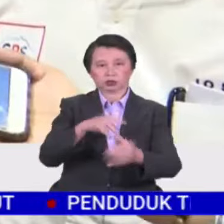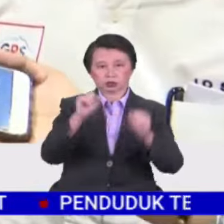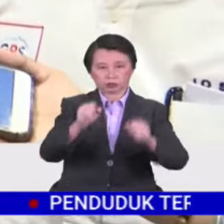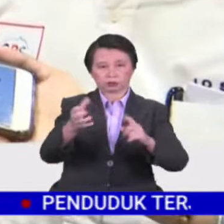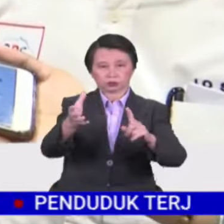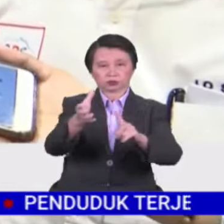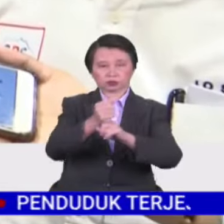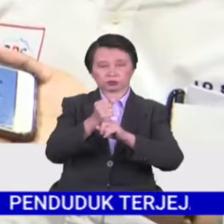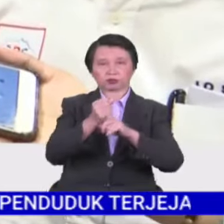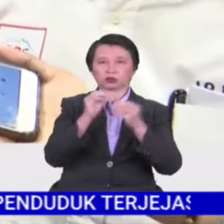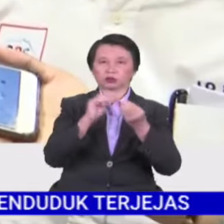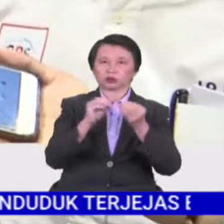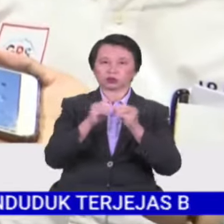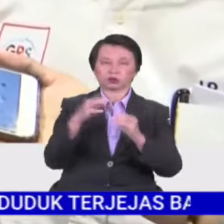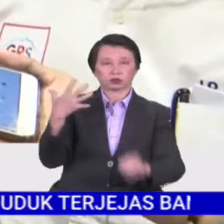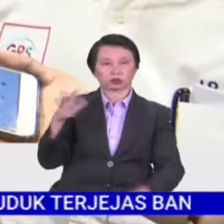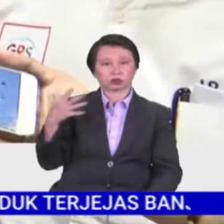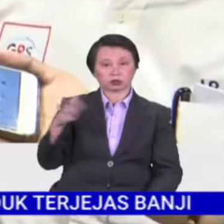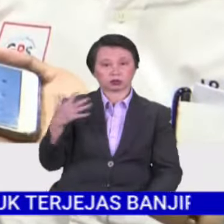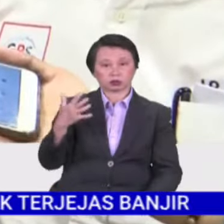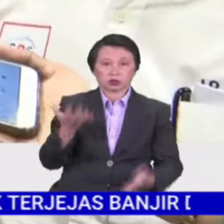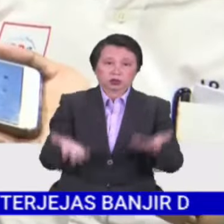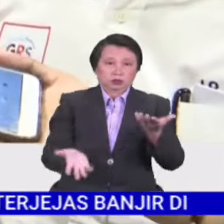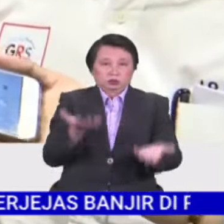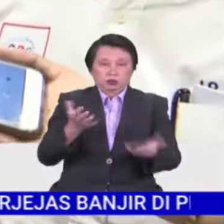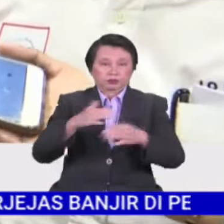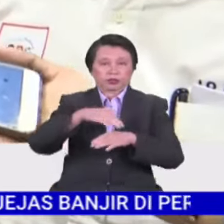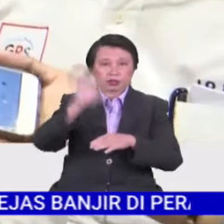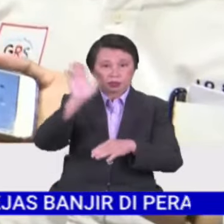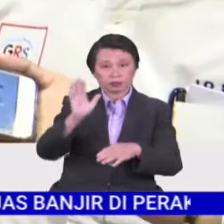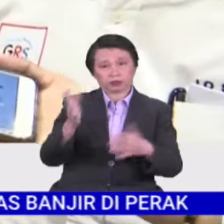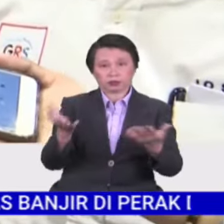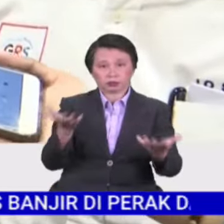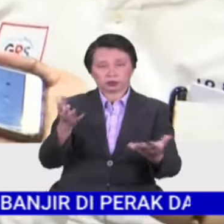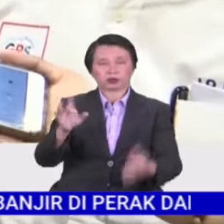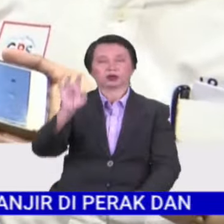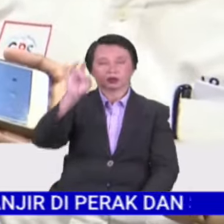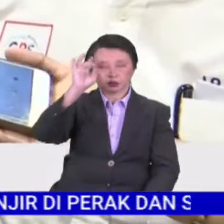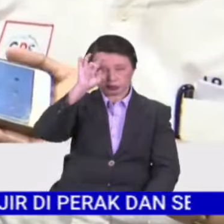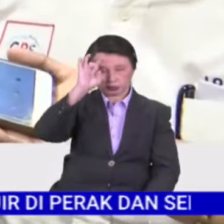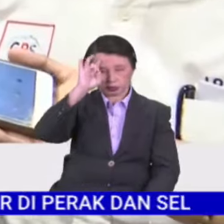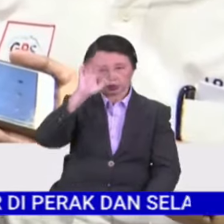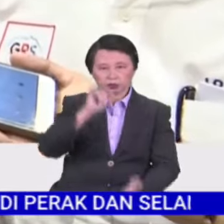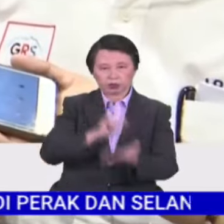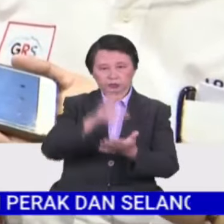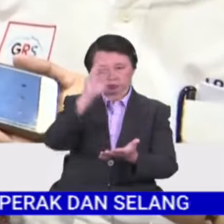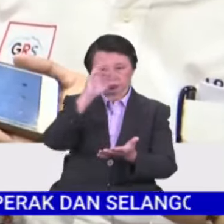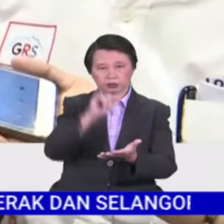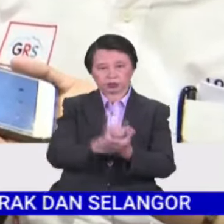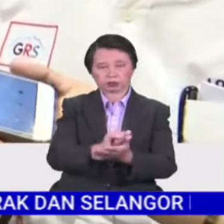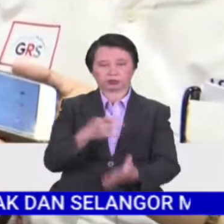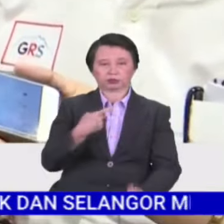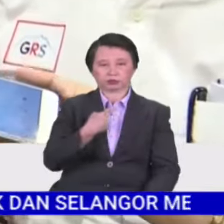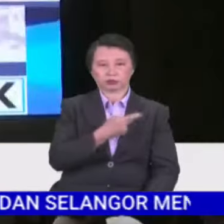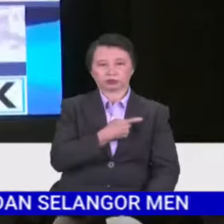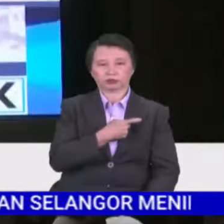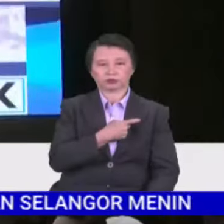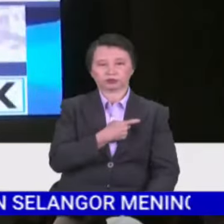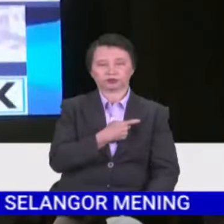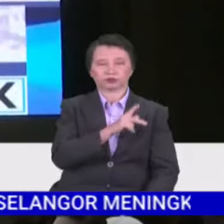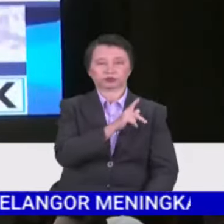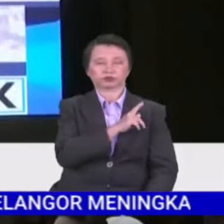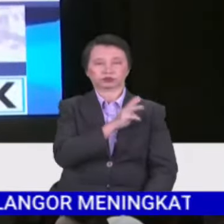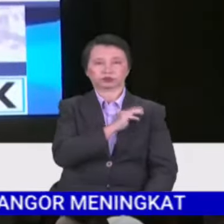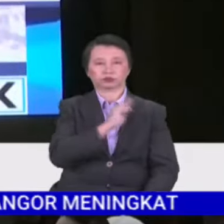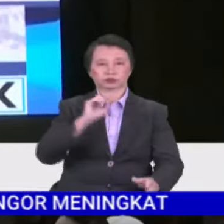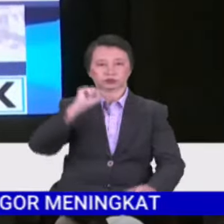mencapai angka 15, mungkin lebih lagi. InsyaAllah lah, itu keyakinan kita. Datuk Haji